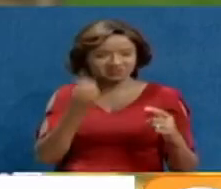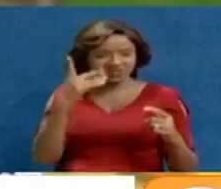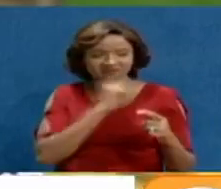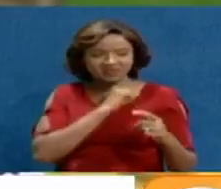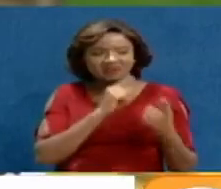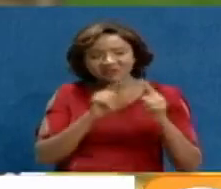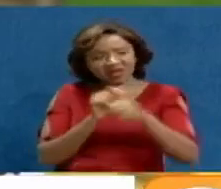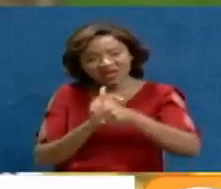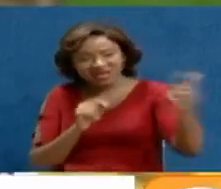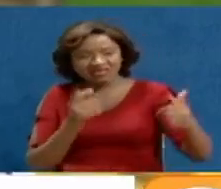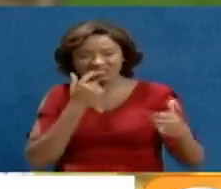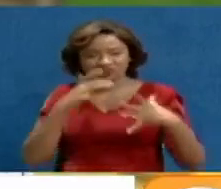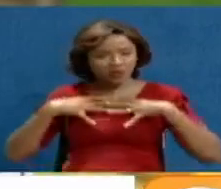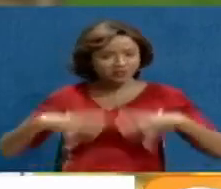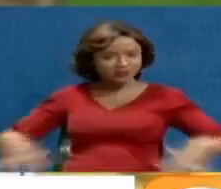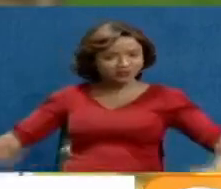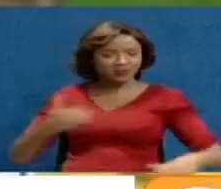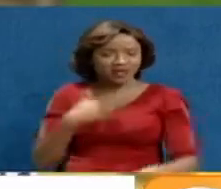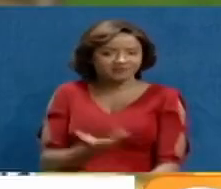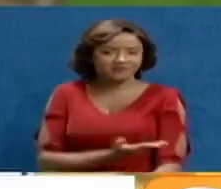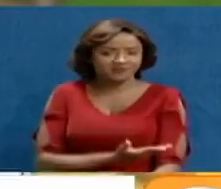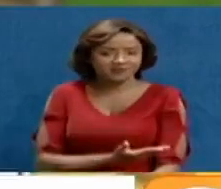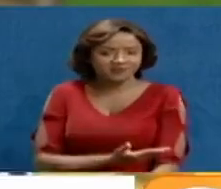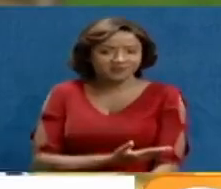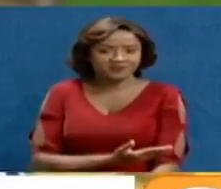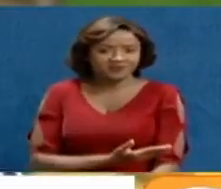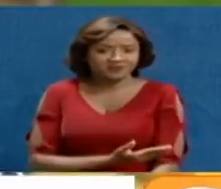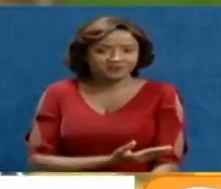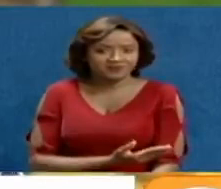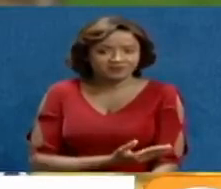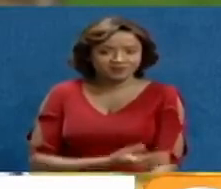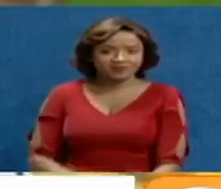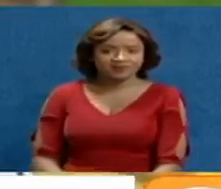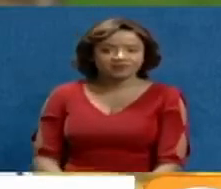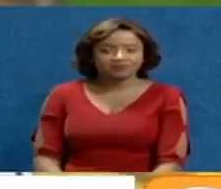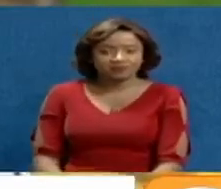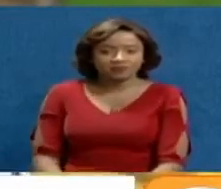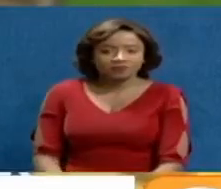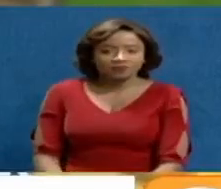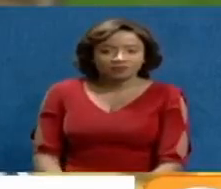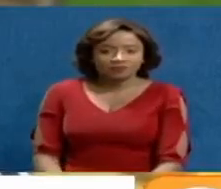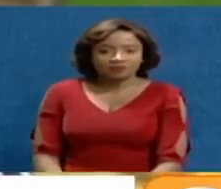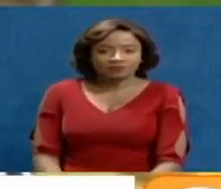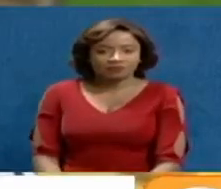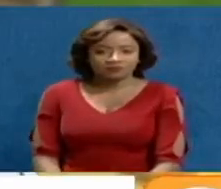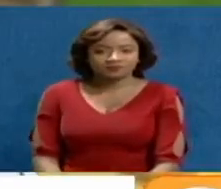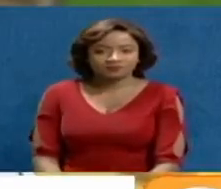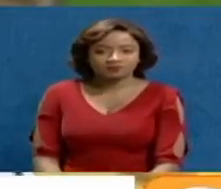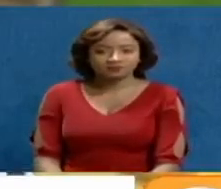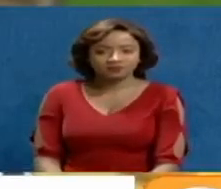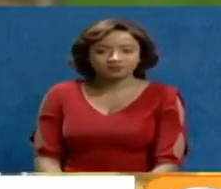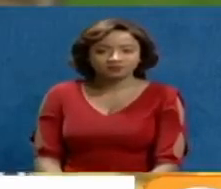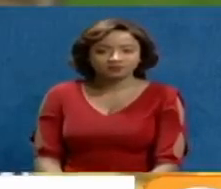wa assistant chief na chief. Na wengine walikuwa wamevaa nguo nyeupe. Walikuwa wamekaa hapa